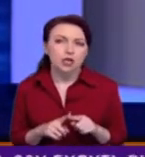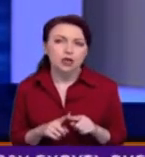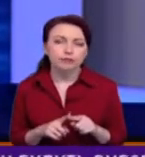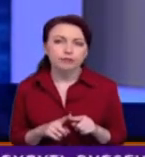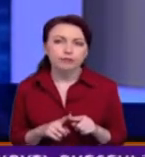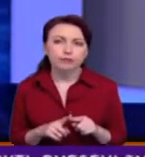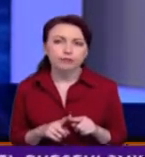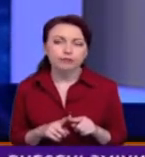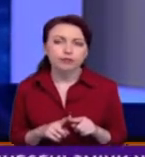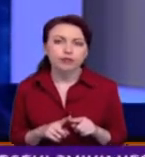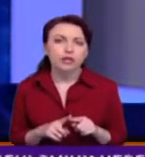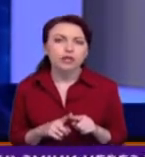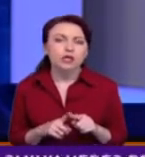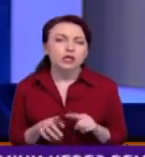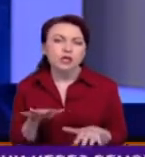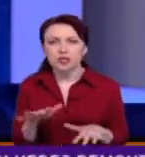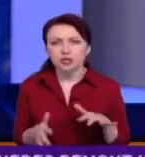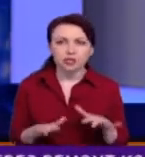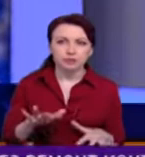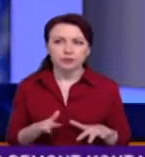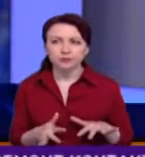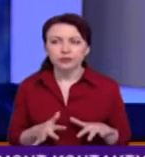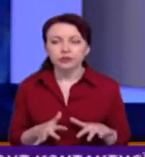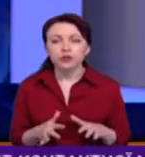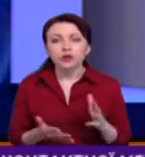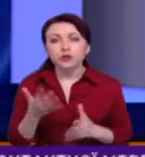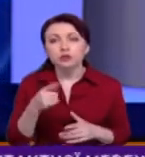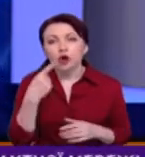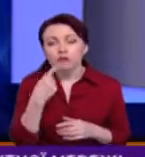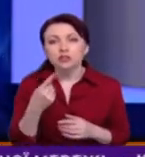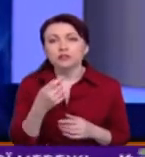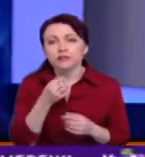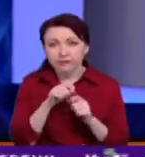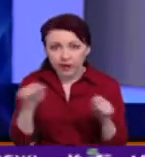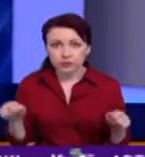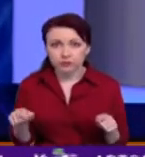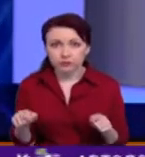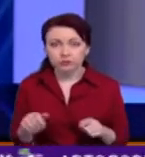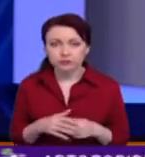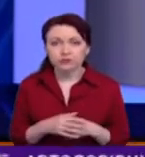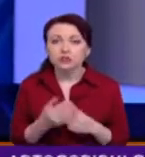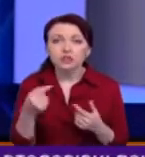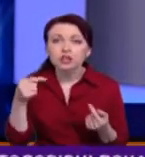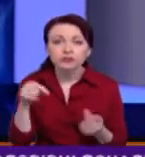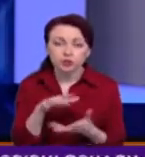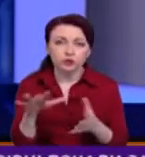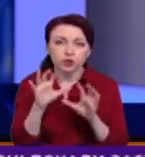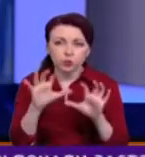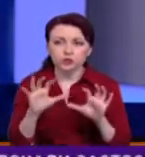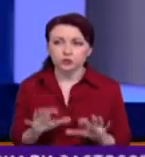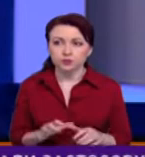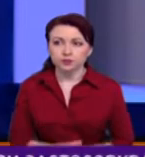такими хиткими, а якщо говорити відверто, не відповідають Конституції, тому